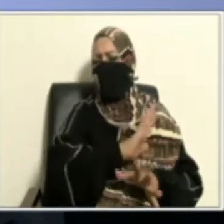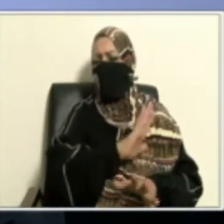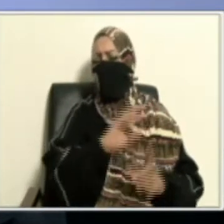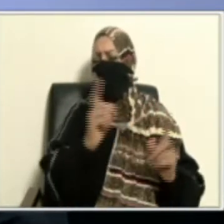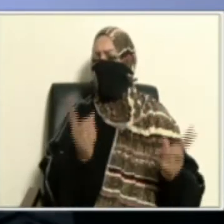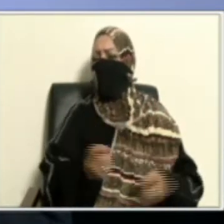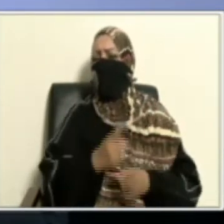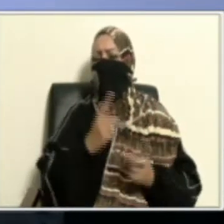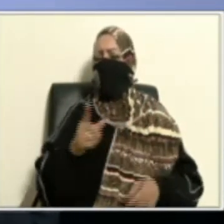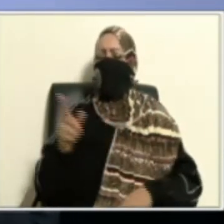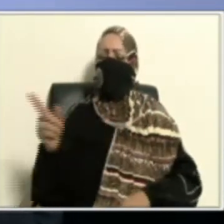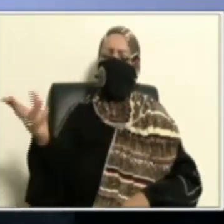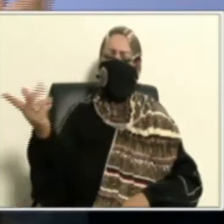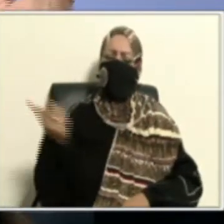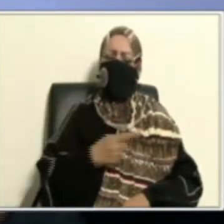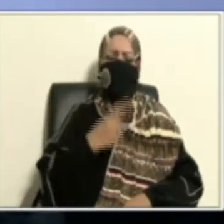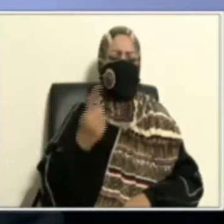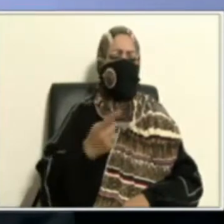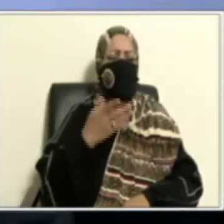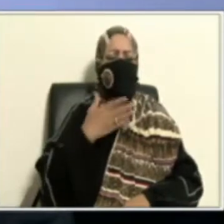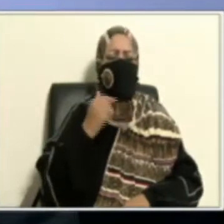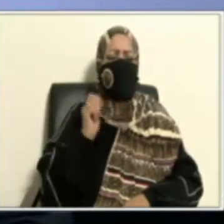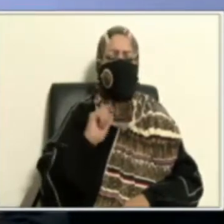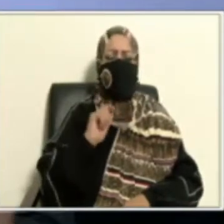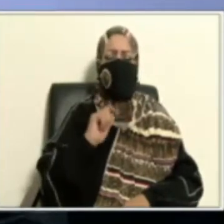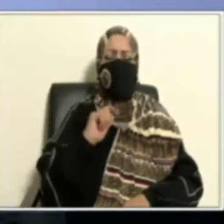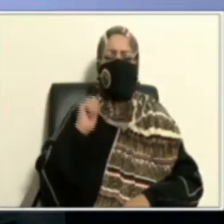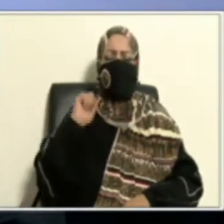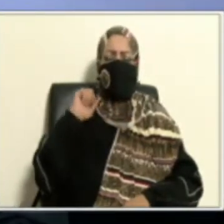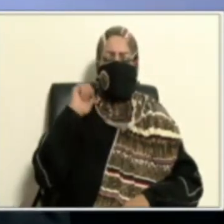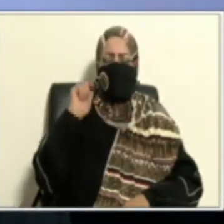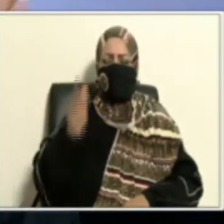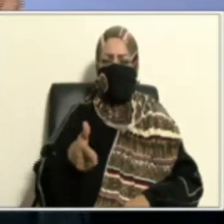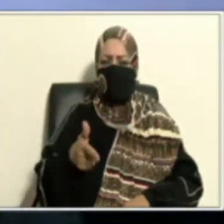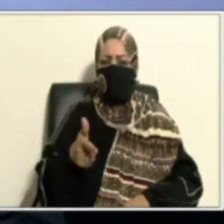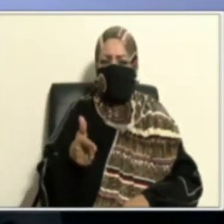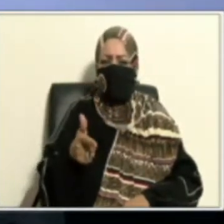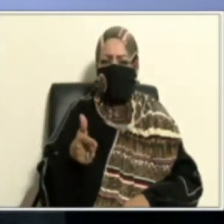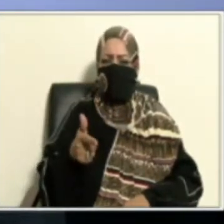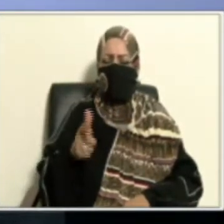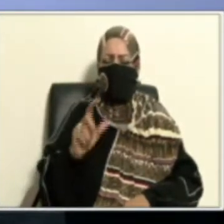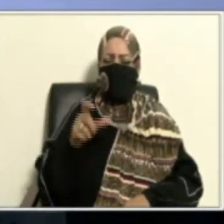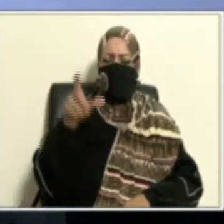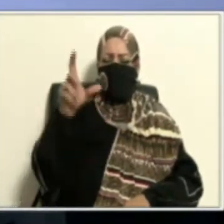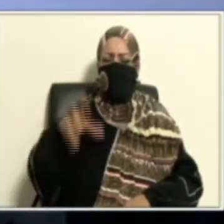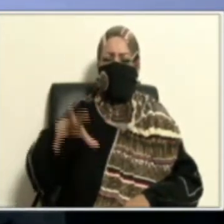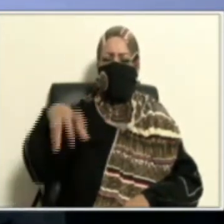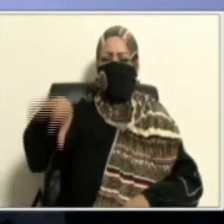ليبيا والدنيا سايبه هيك، يعني لا فيها رقابه لا فيه شيء،